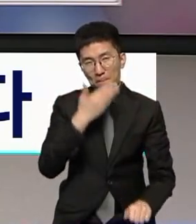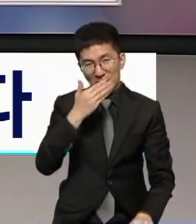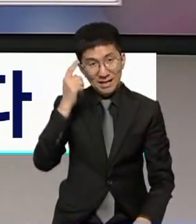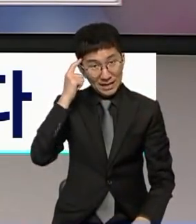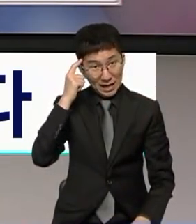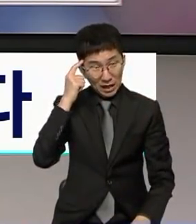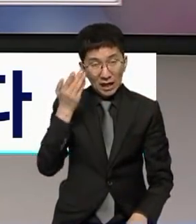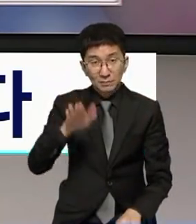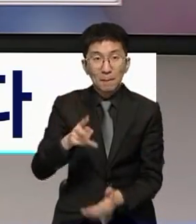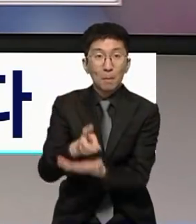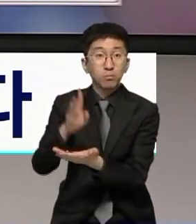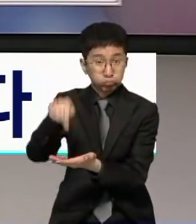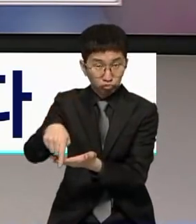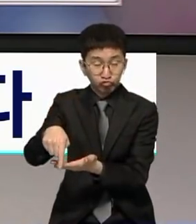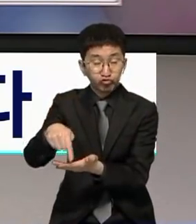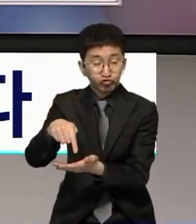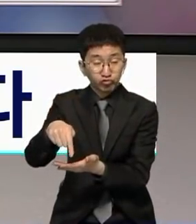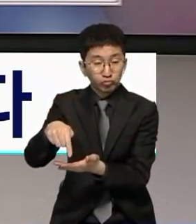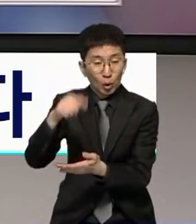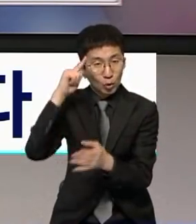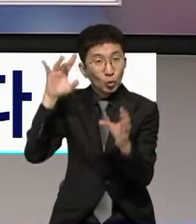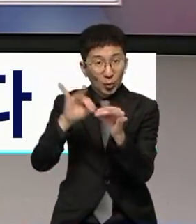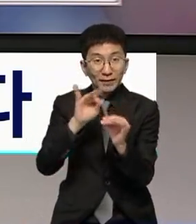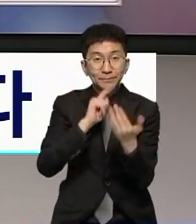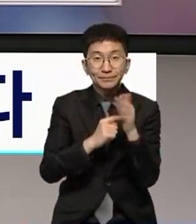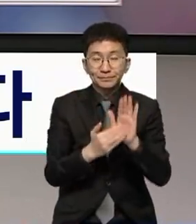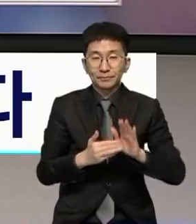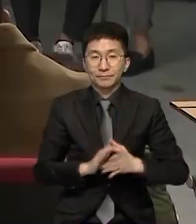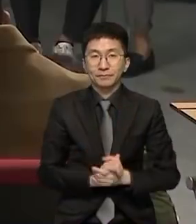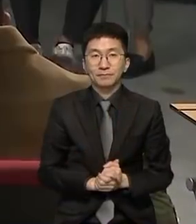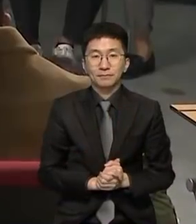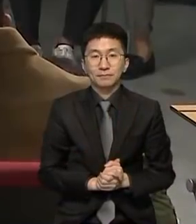동참하겠다고 밝혔습니다. 먼저 한소희 기자입니다.